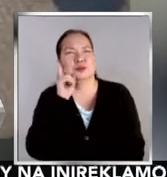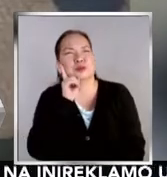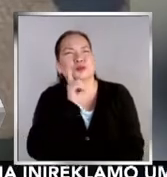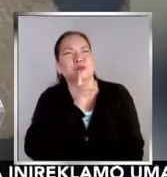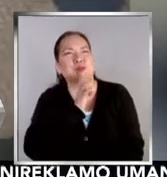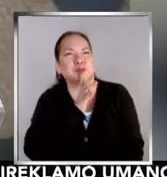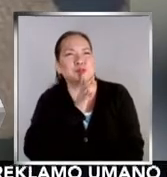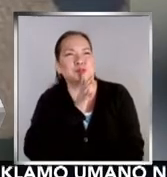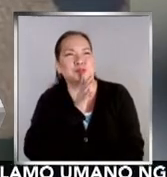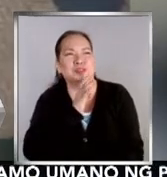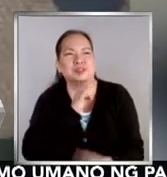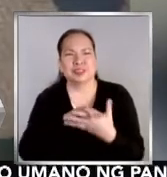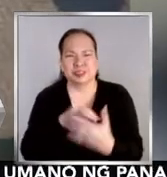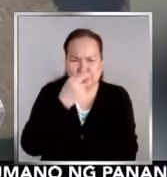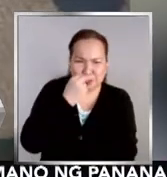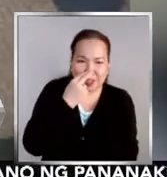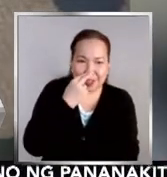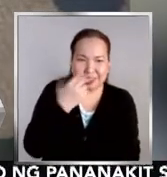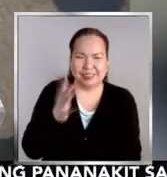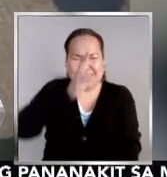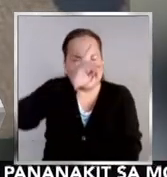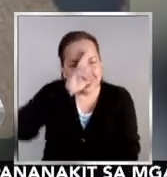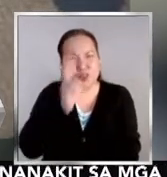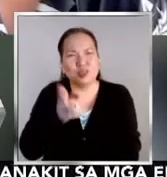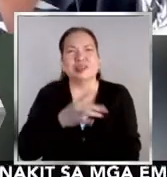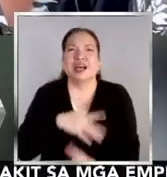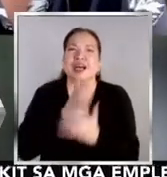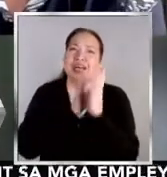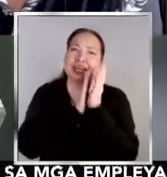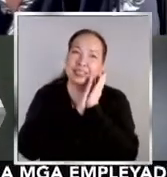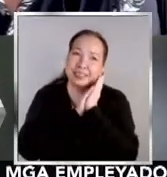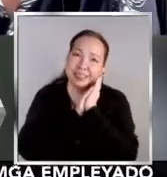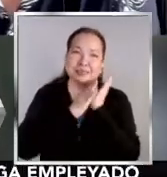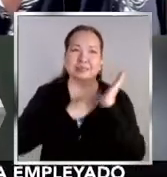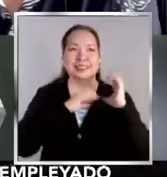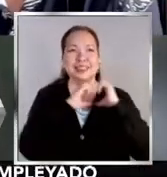He's so funny, so good looking. Sabi ko, that's my next boyfriend.